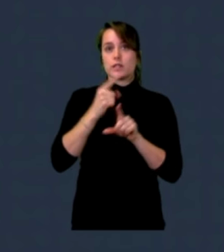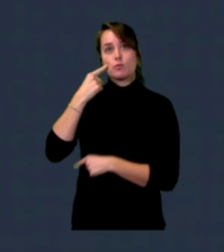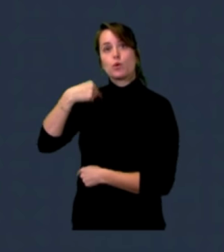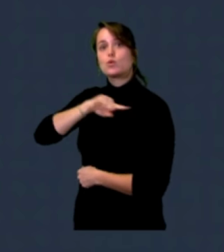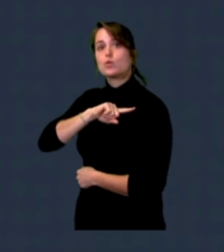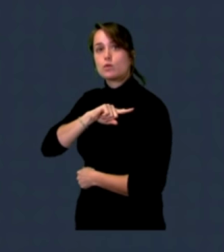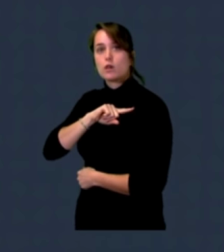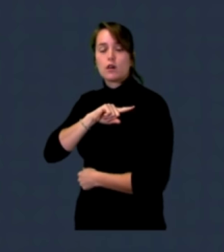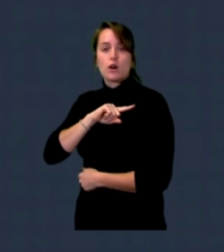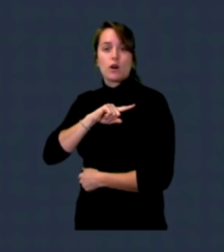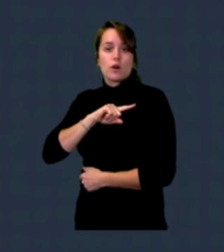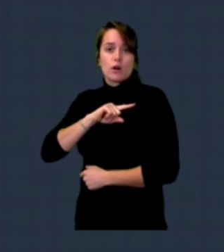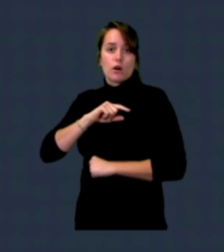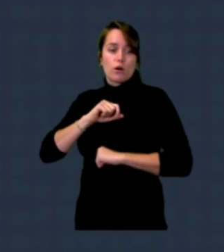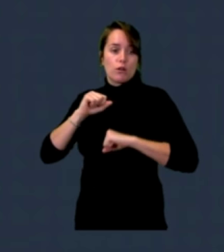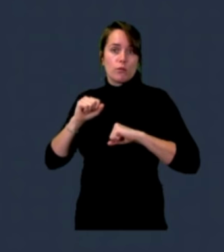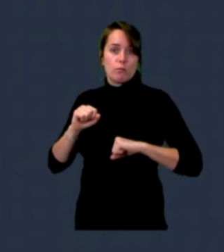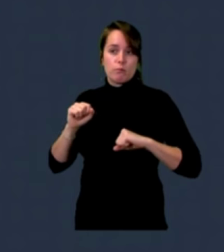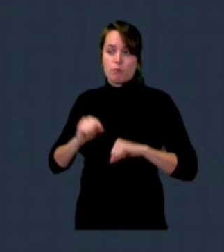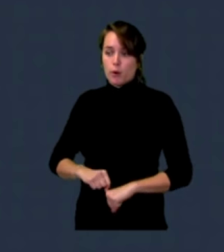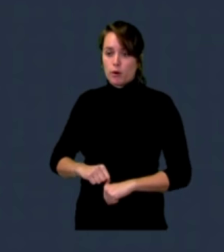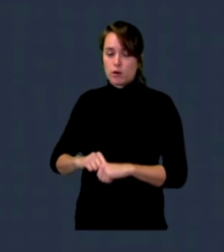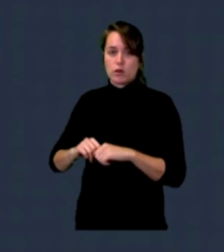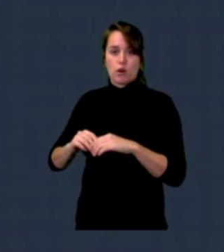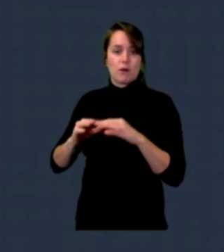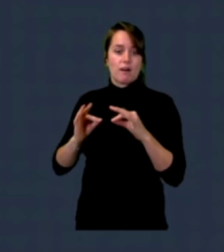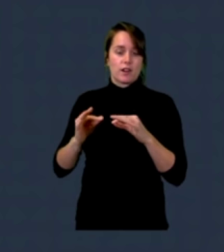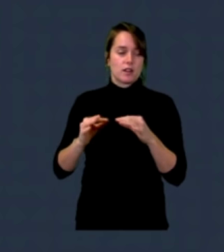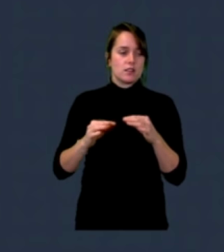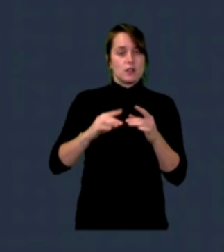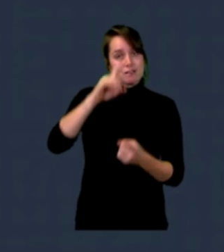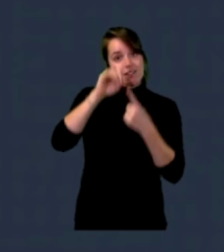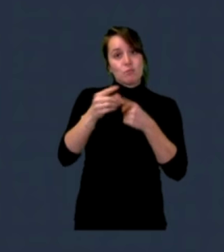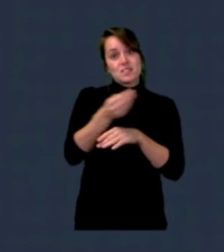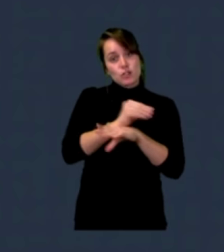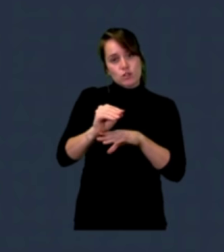attaquer les problématiques qui sont les problématiques d'insécurité. Voilà, je vous remercie.